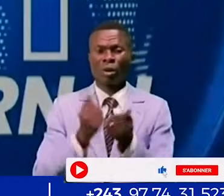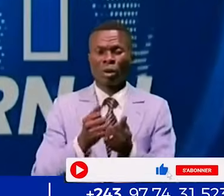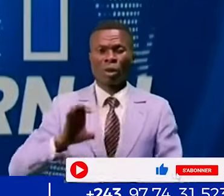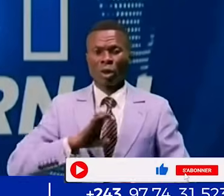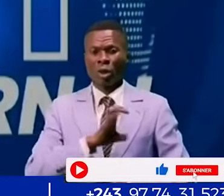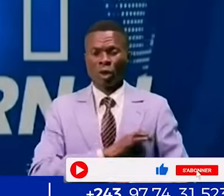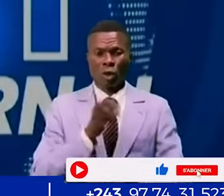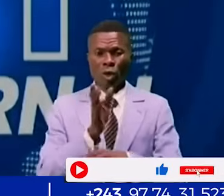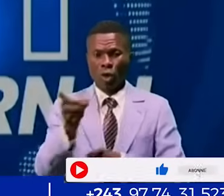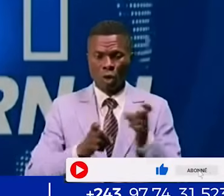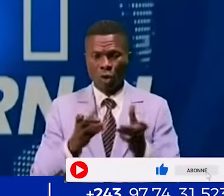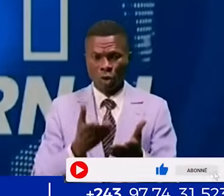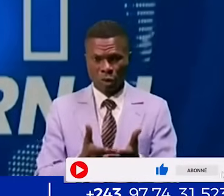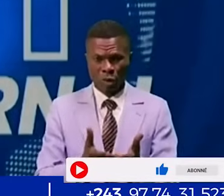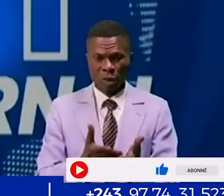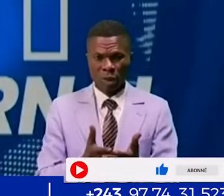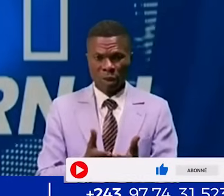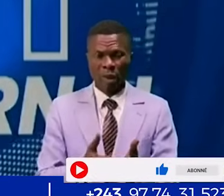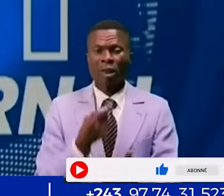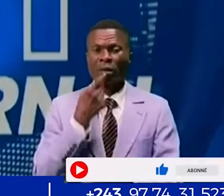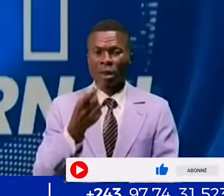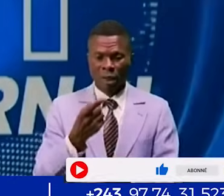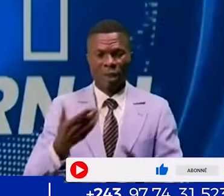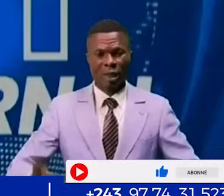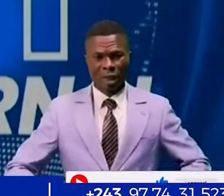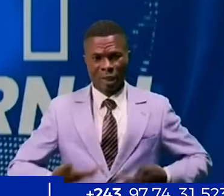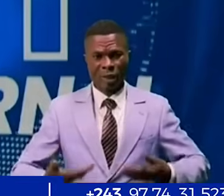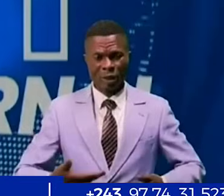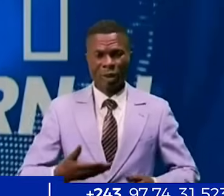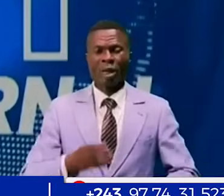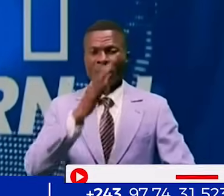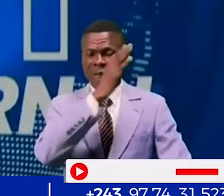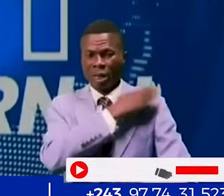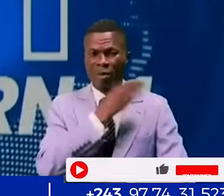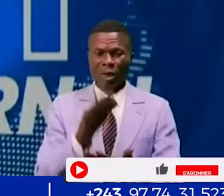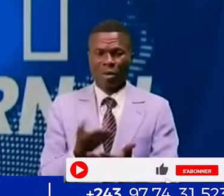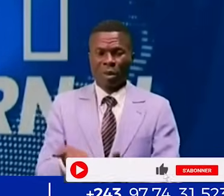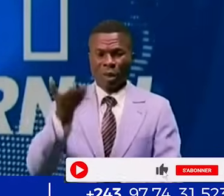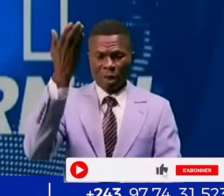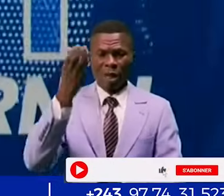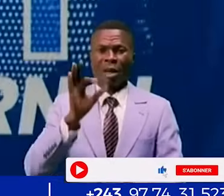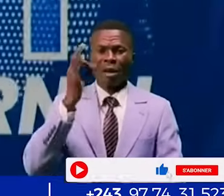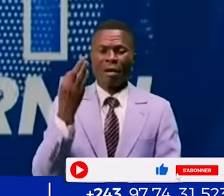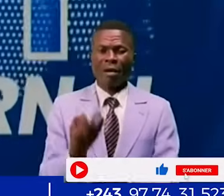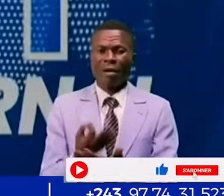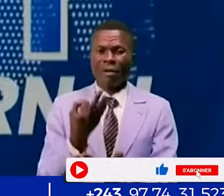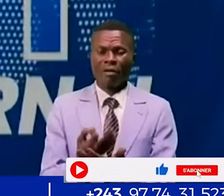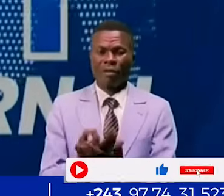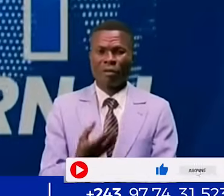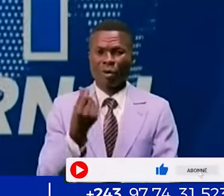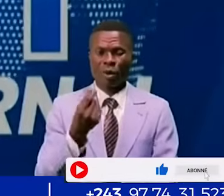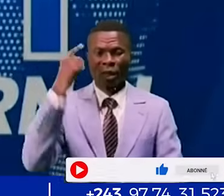comité d'orientation a donc dit sa réjouissance suite à l'élévation du budget du FMI en faveur de ce